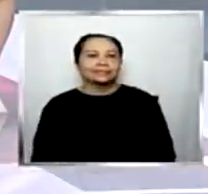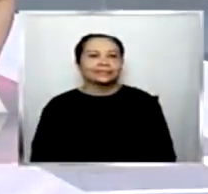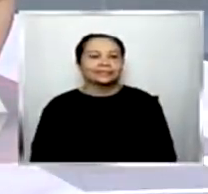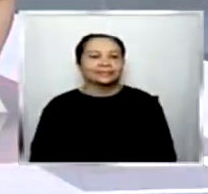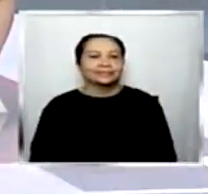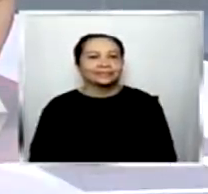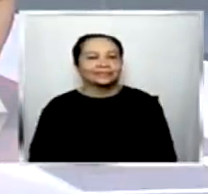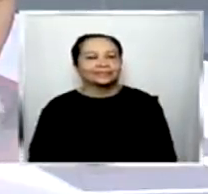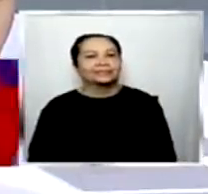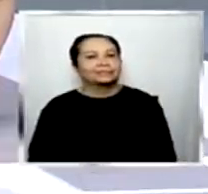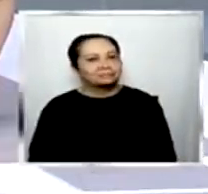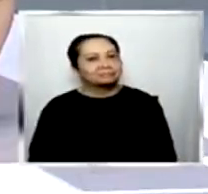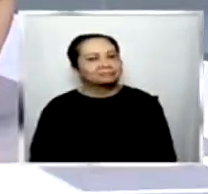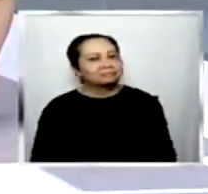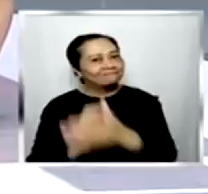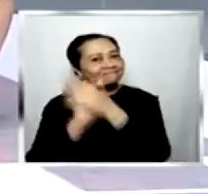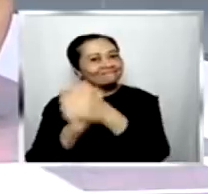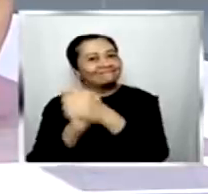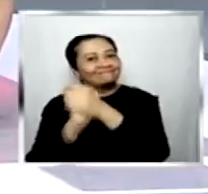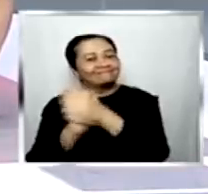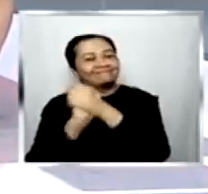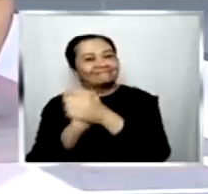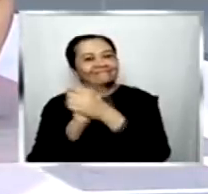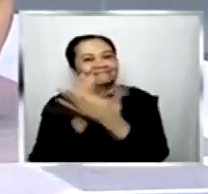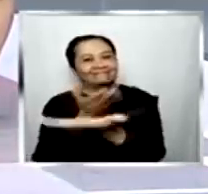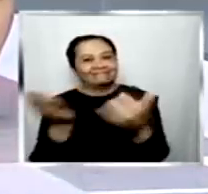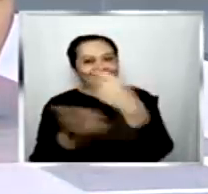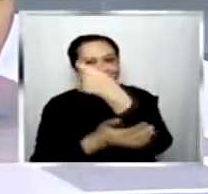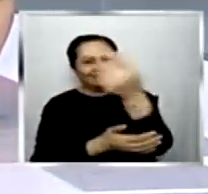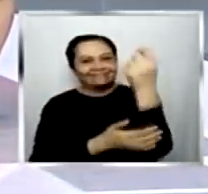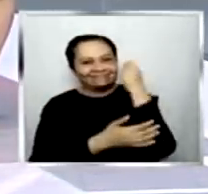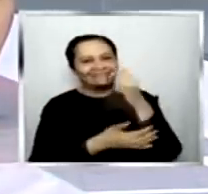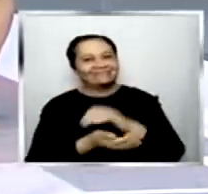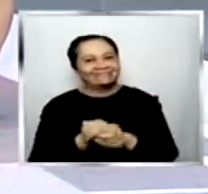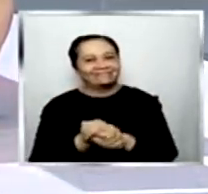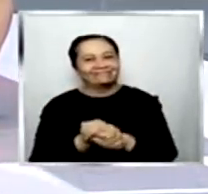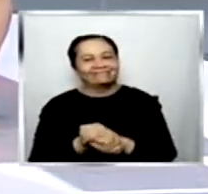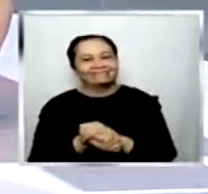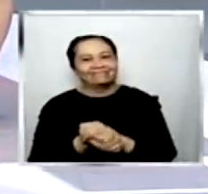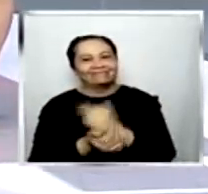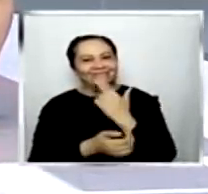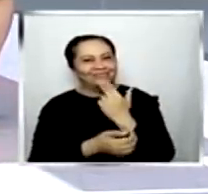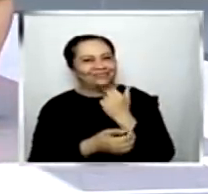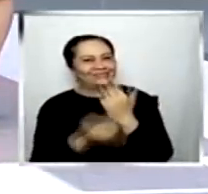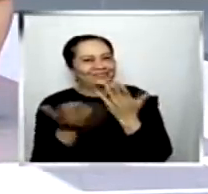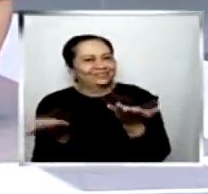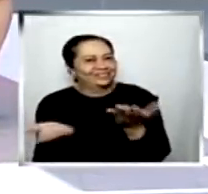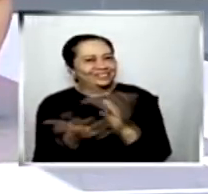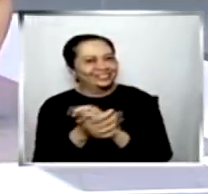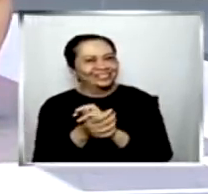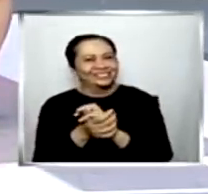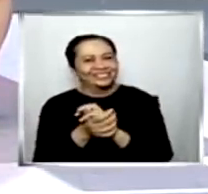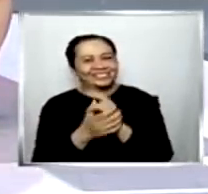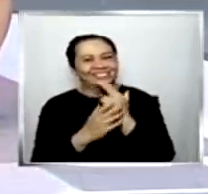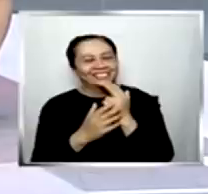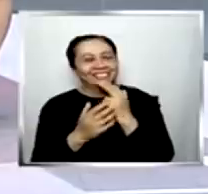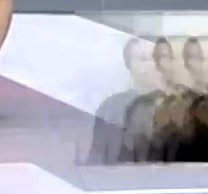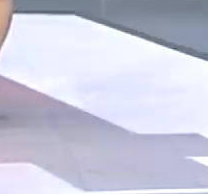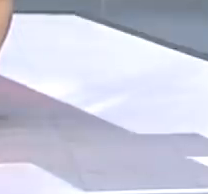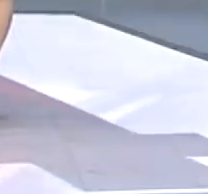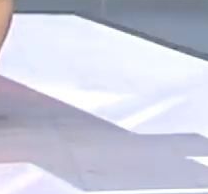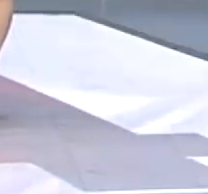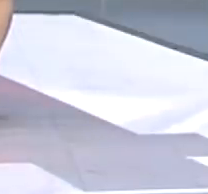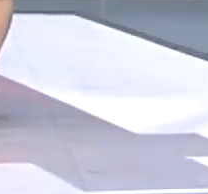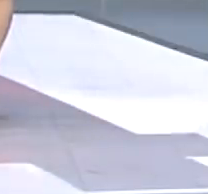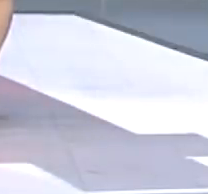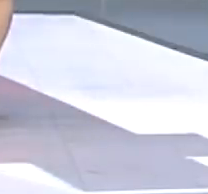Oh, at congratulations ha sa mga graduate. Ang cute nila. At mga kapuso, yan po ang